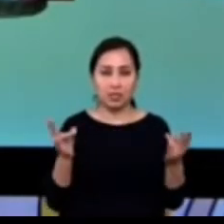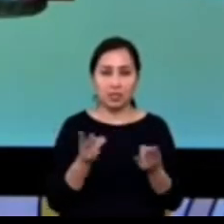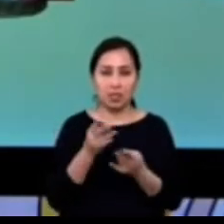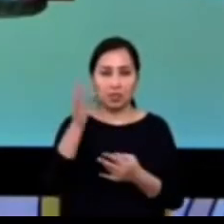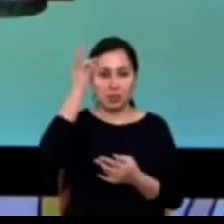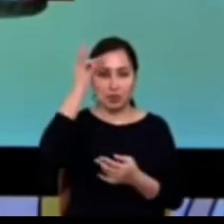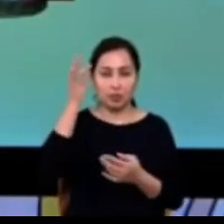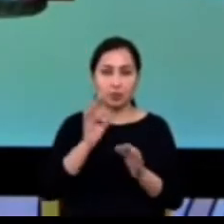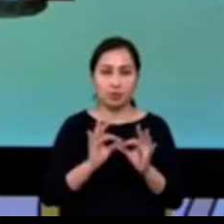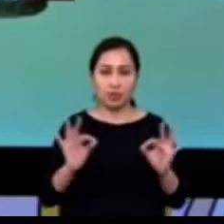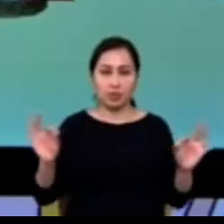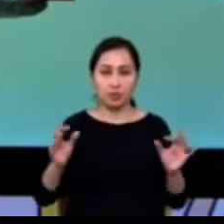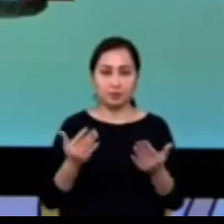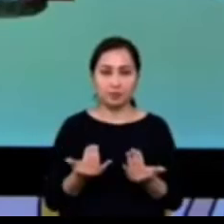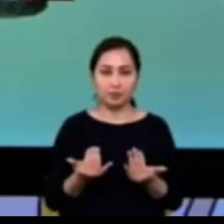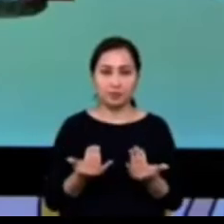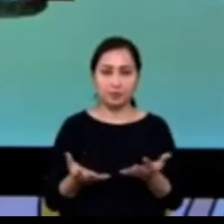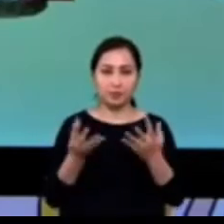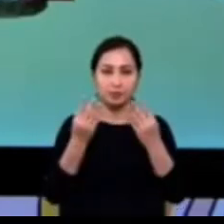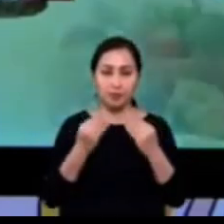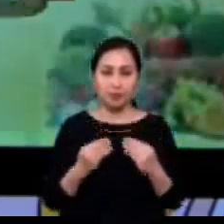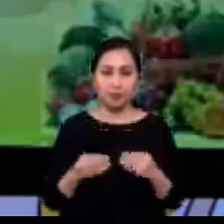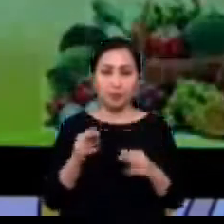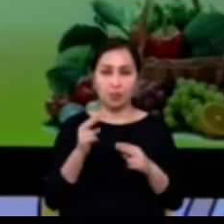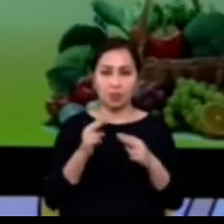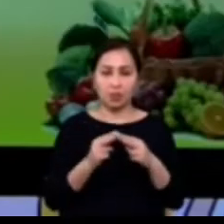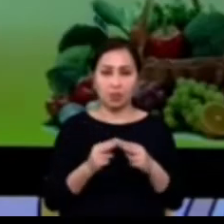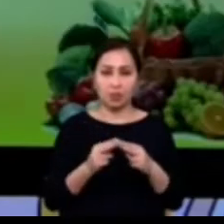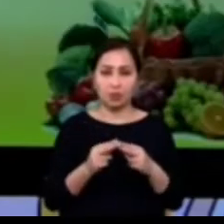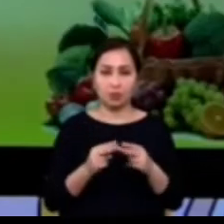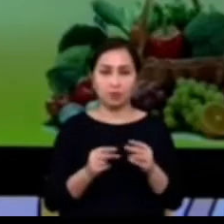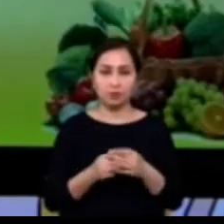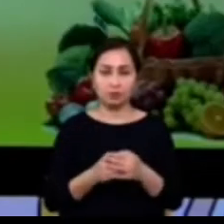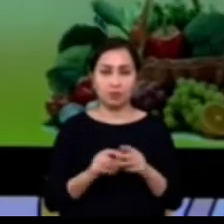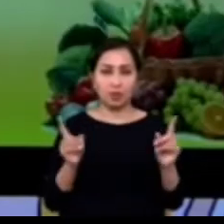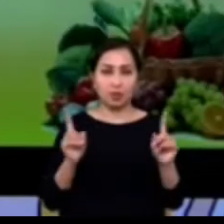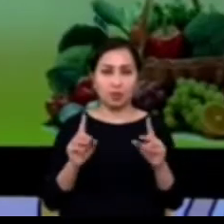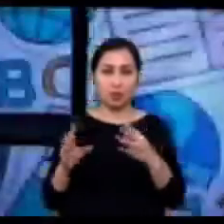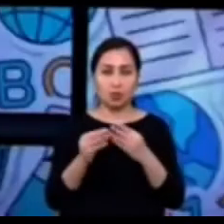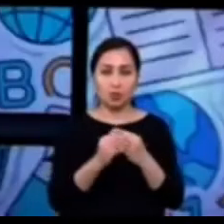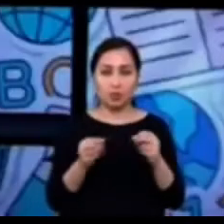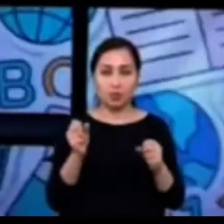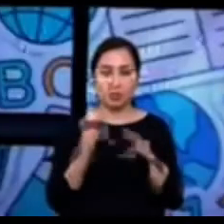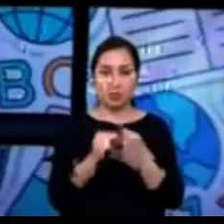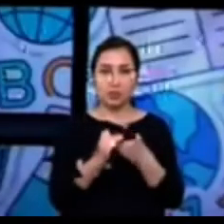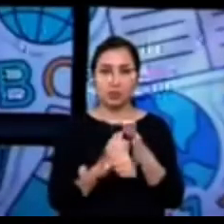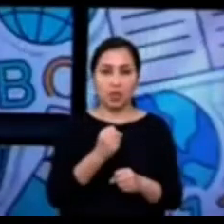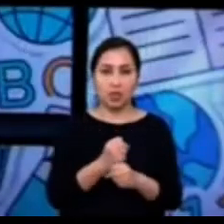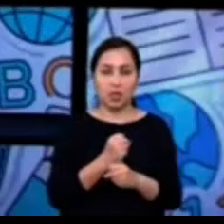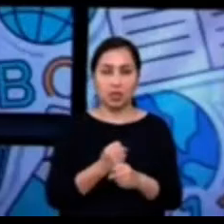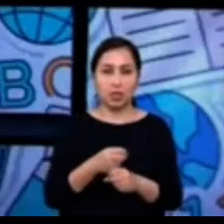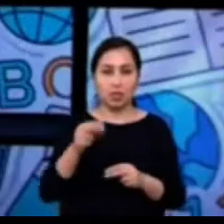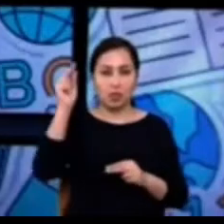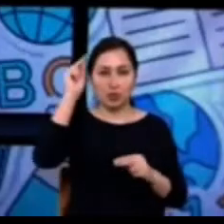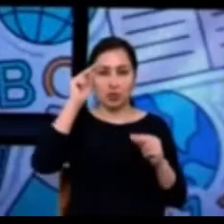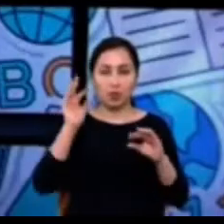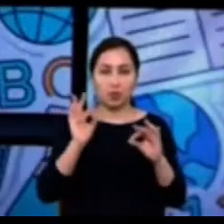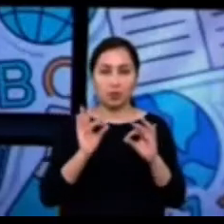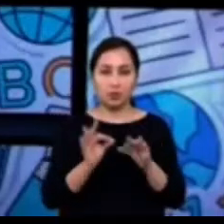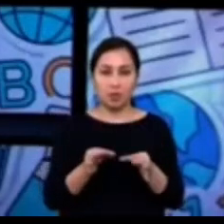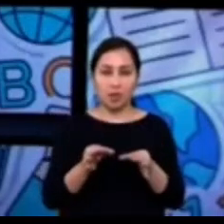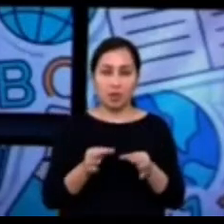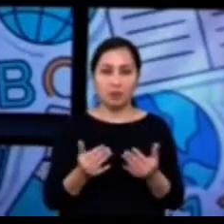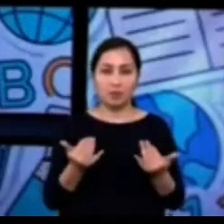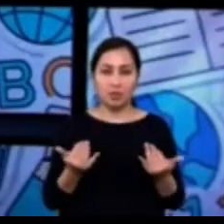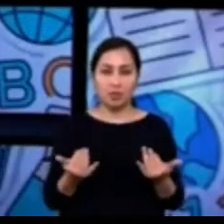Прекрасно! А теперь давайте подведем итоги. Что мы делали на уроке? Правильно,